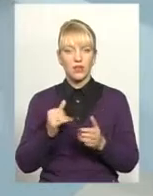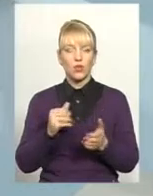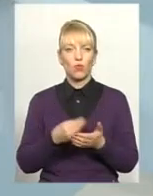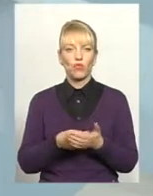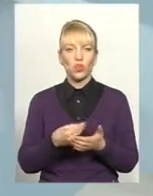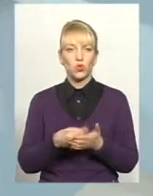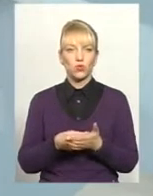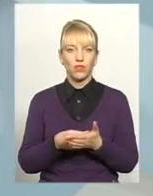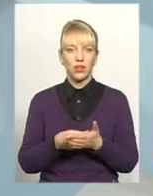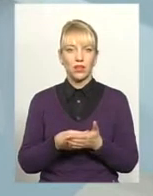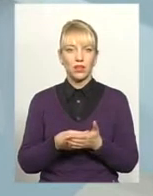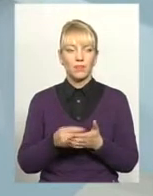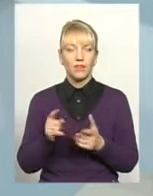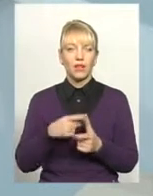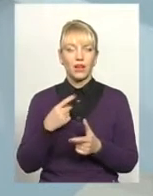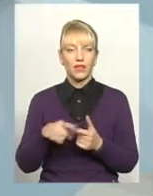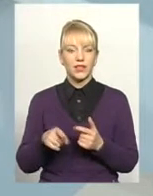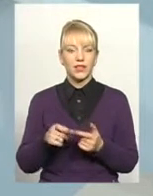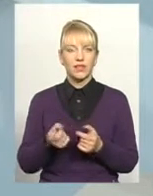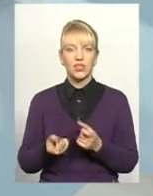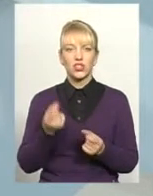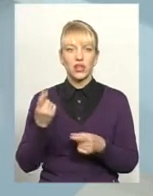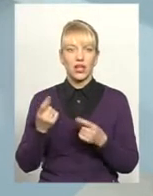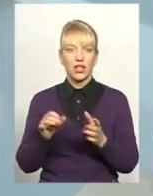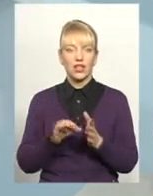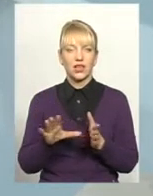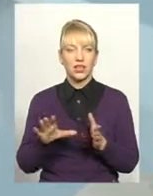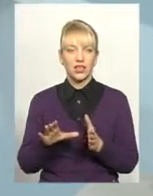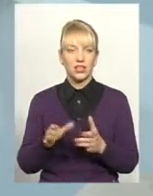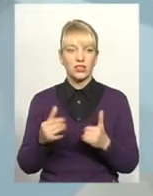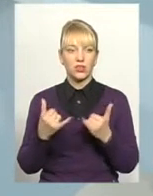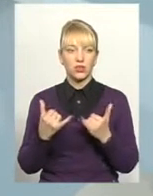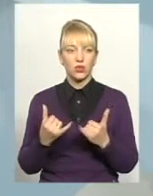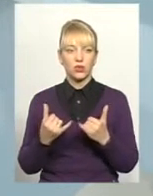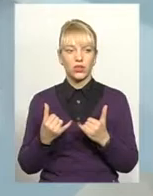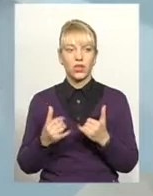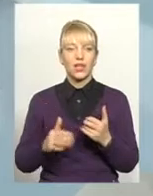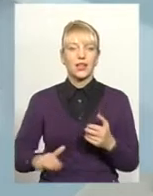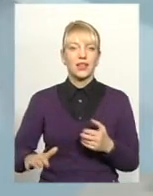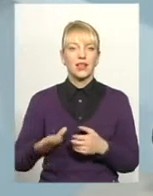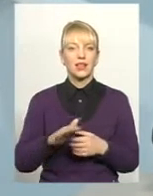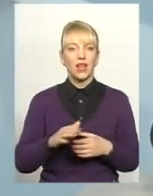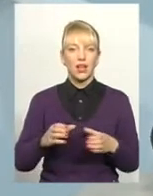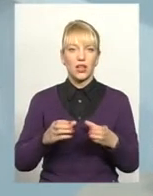фінансуванні альтернативних джерел енергії, сьогодні територіальним громадам,